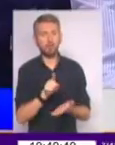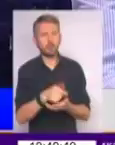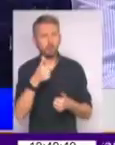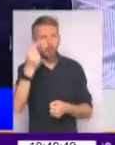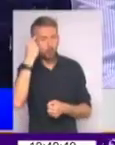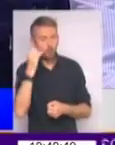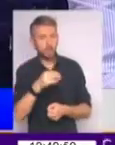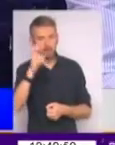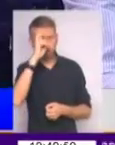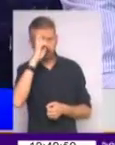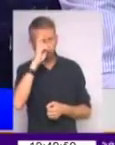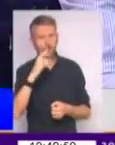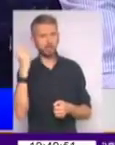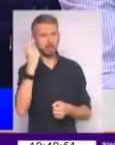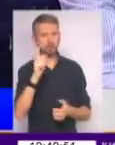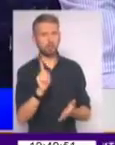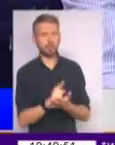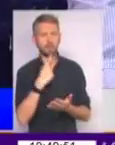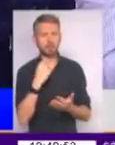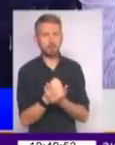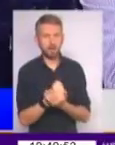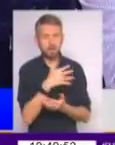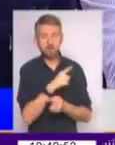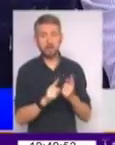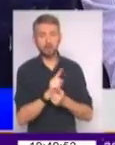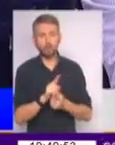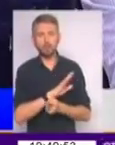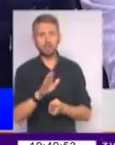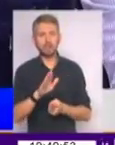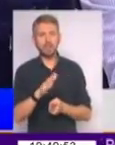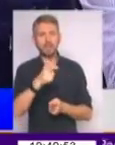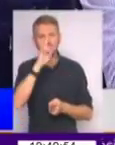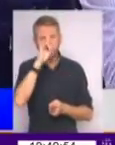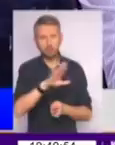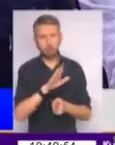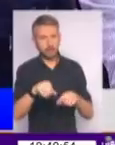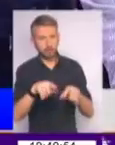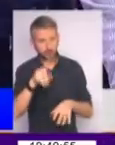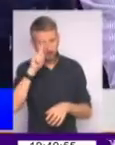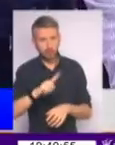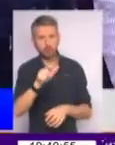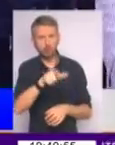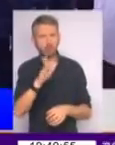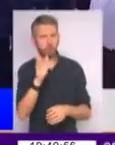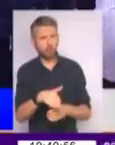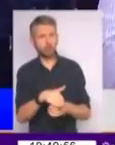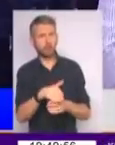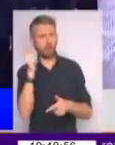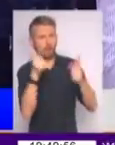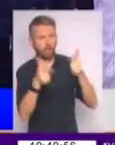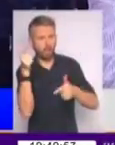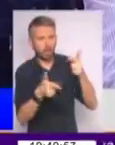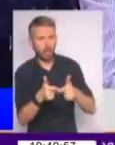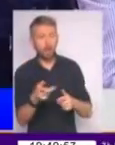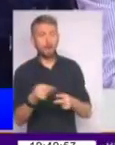І державник справжній повинен приймати, навіть під час реформ, непопулярне рішення, бо знає, що люди будуть його ганити. Але він знає, що без